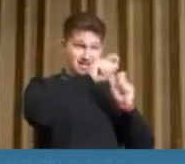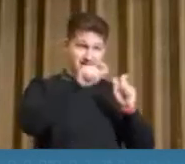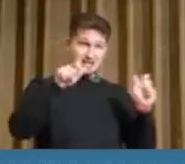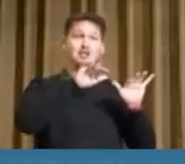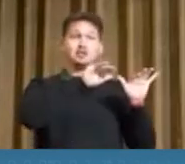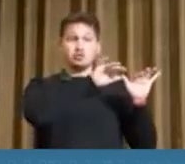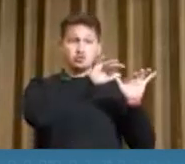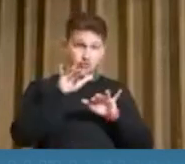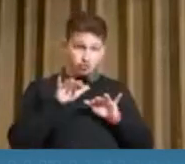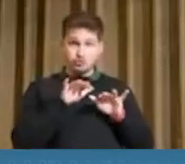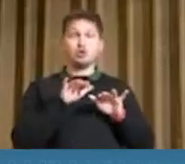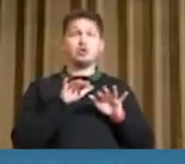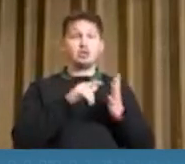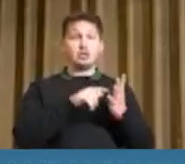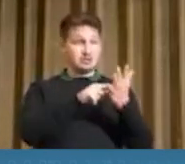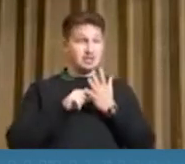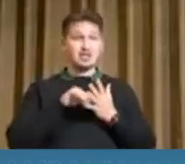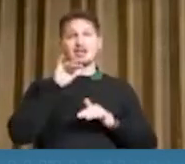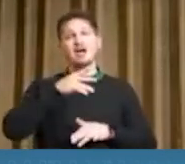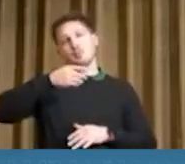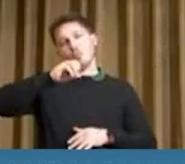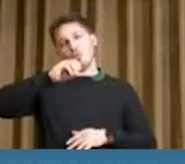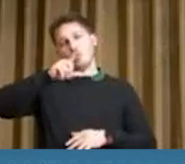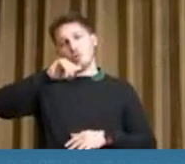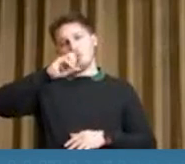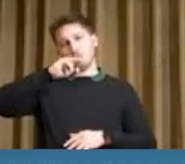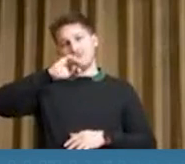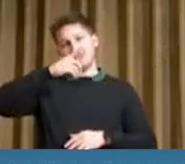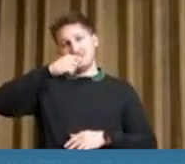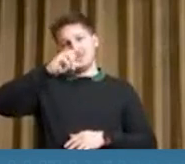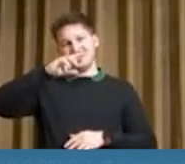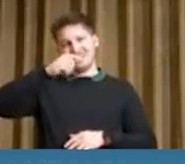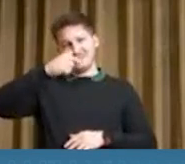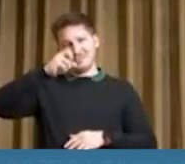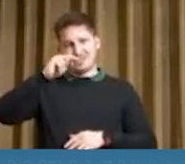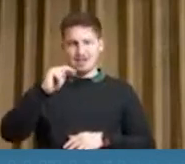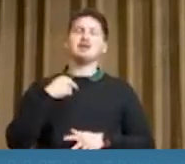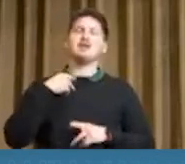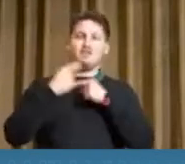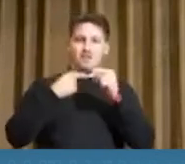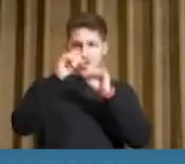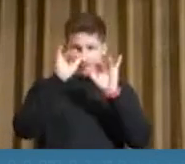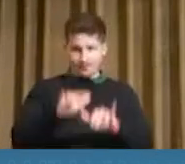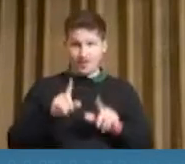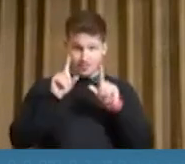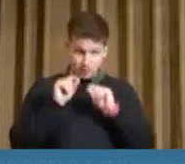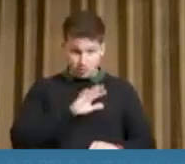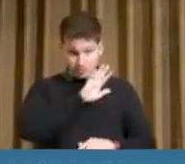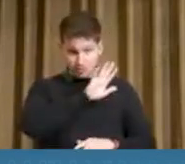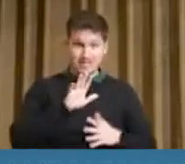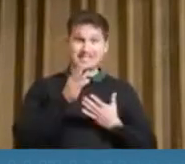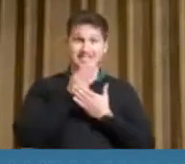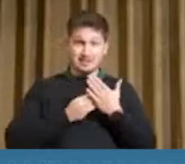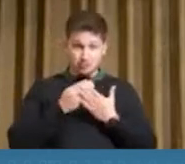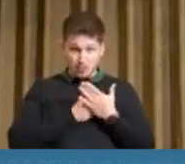auf einen prolongierten Verlauf haben und wir dann auch bei der Symptomatik, also nicht nur bei der